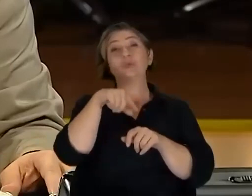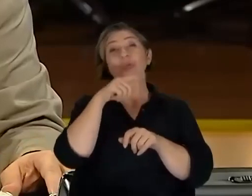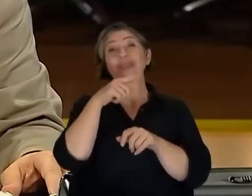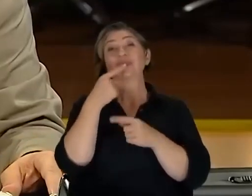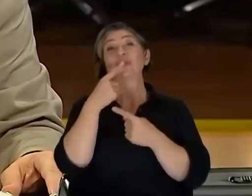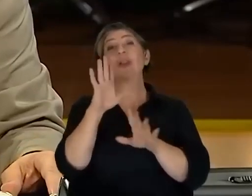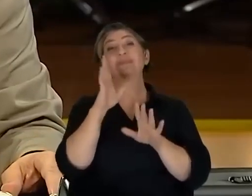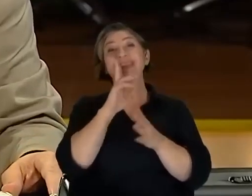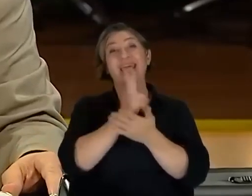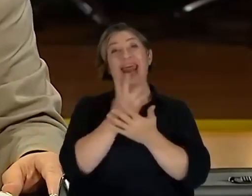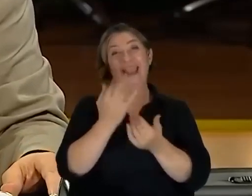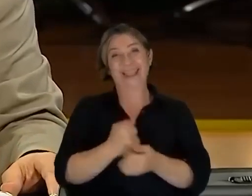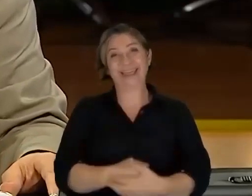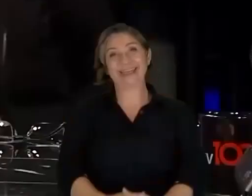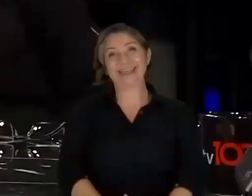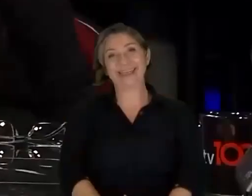Bir süre söylemeyeceğiz.